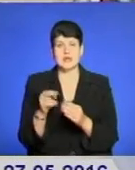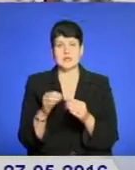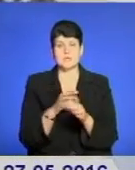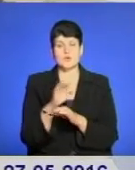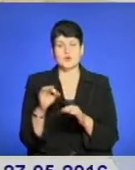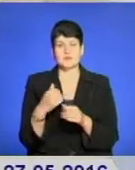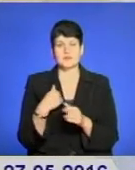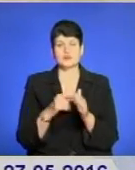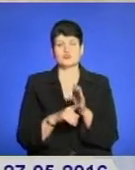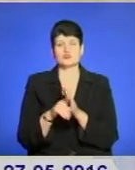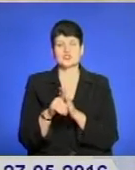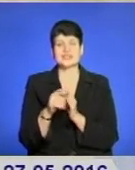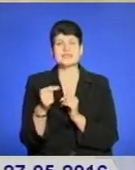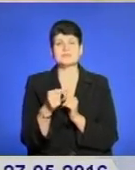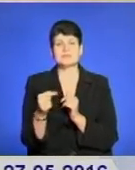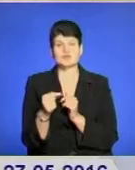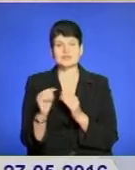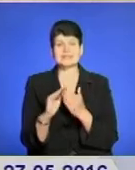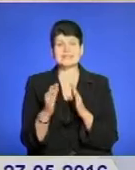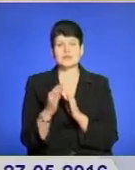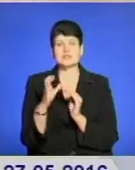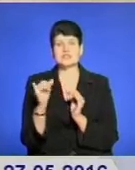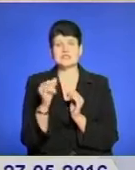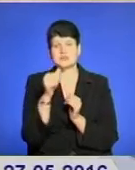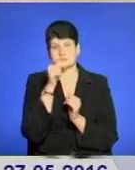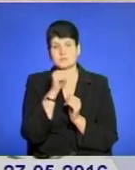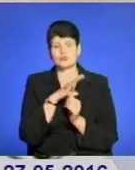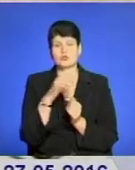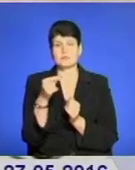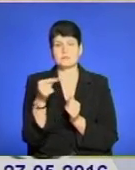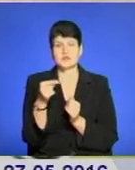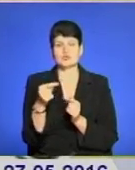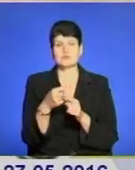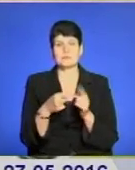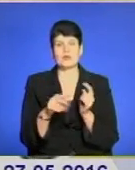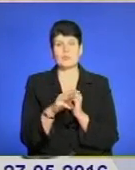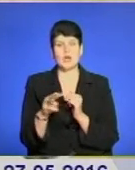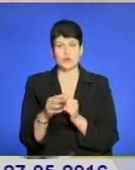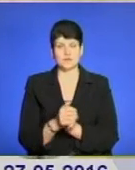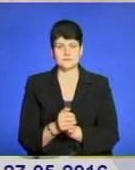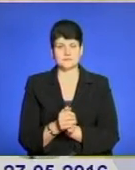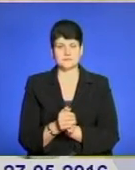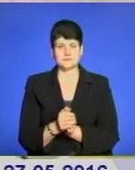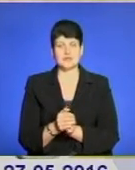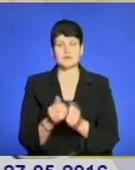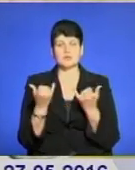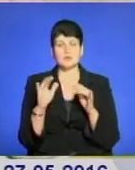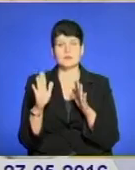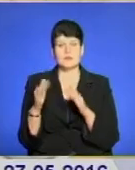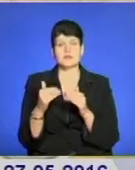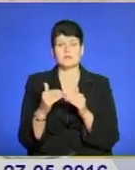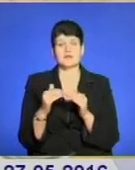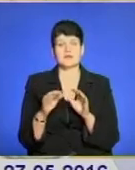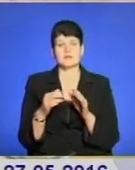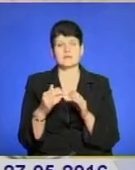Ми почали з мінусу, станом на січень місяць, ми почали з мінусу понад півмільйона. В даний момент ми помаленьку виходимо